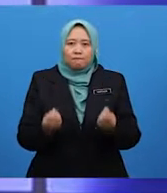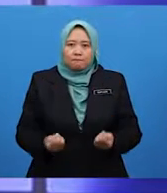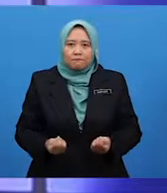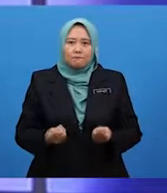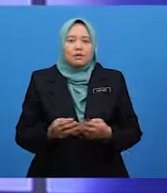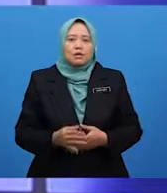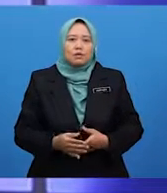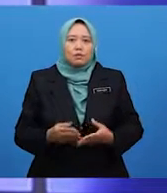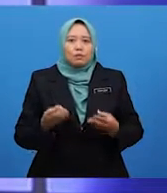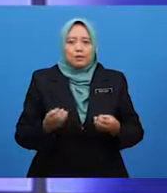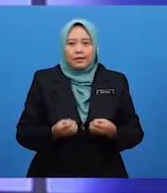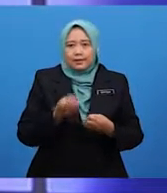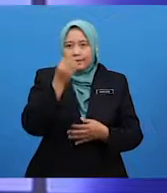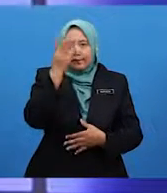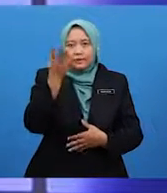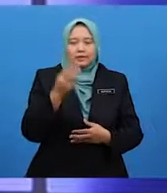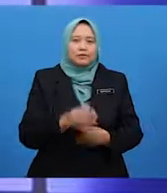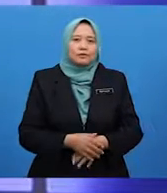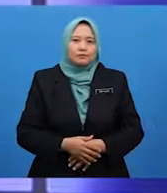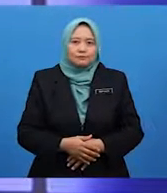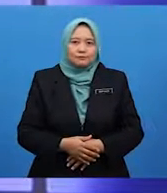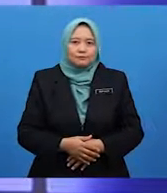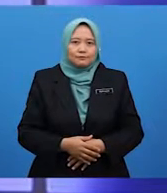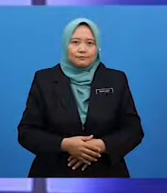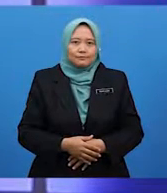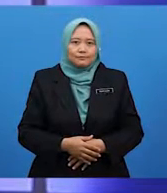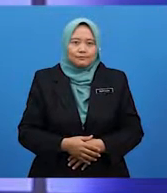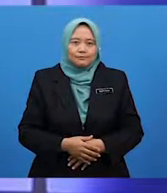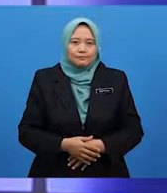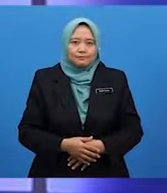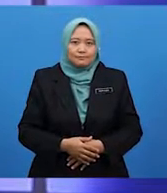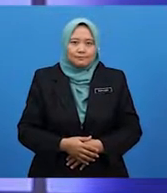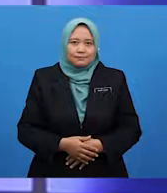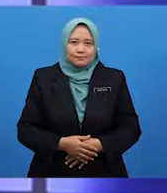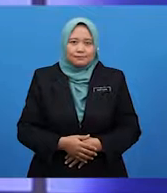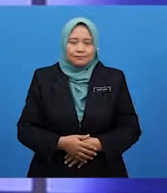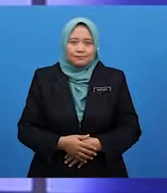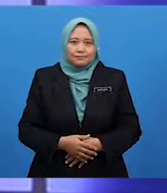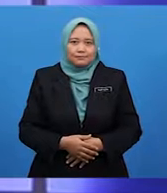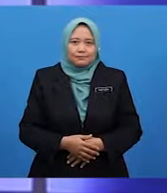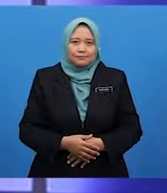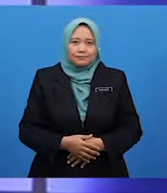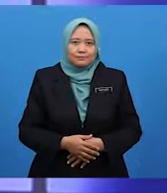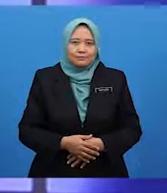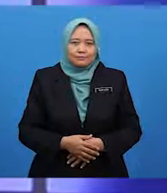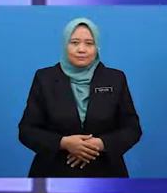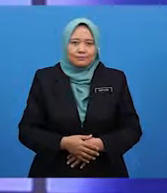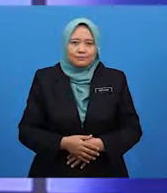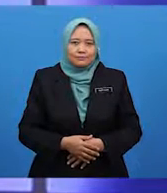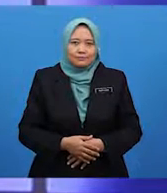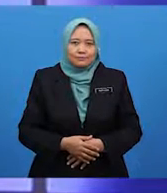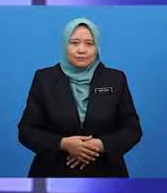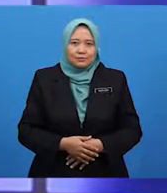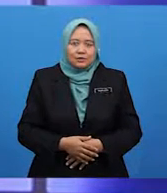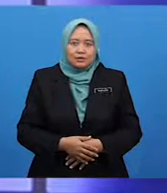Dons, jangan mereka tak tonton. Kena tonton rancangan selepas ini kerana berkait. Kalau kita tahu hari ini